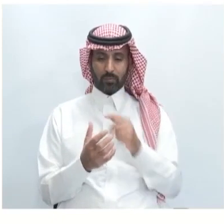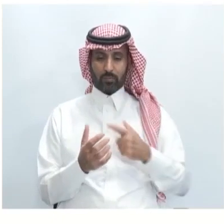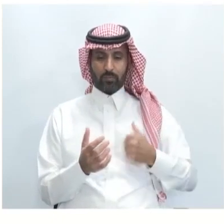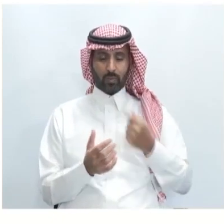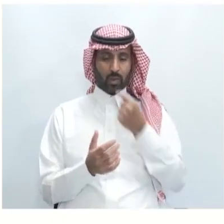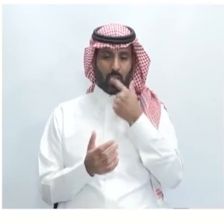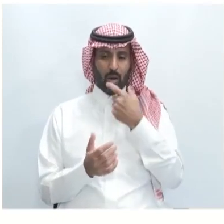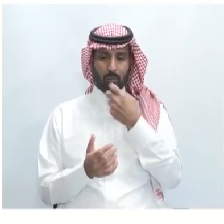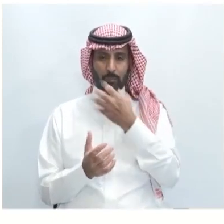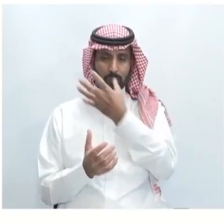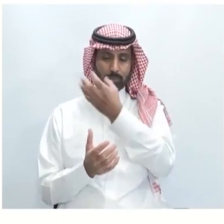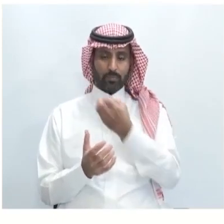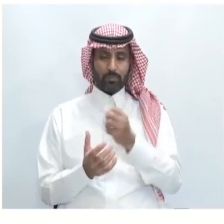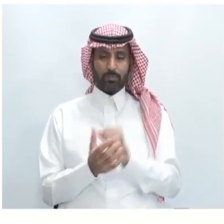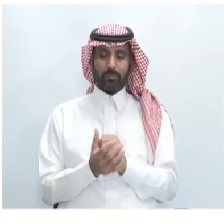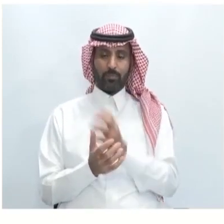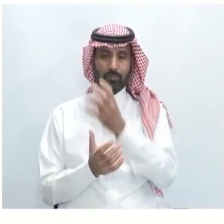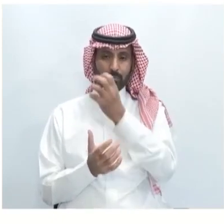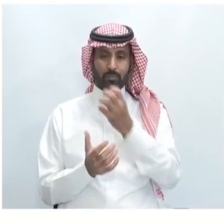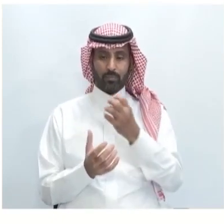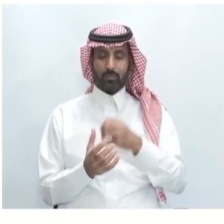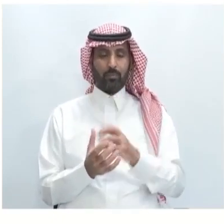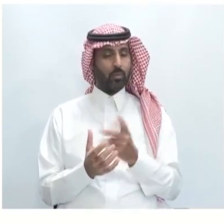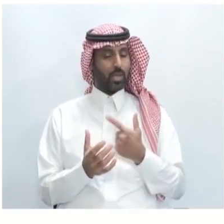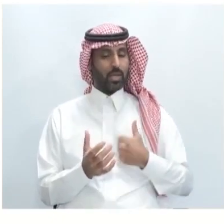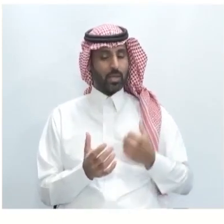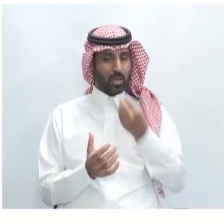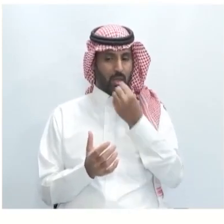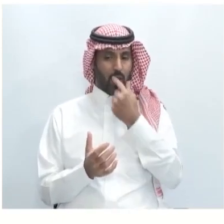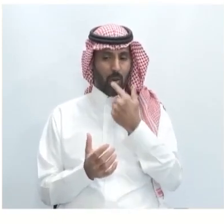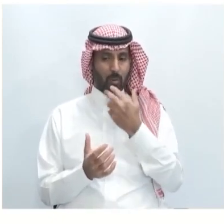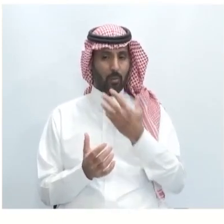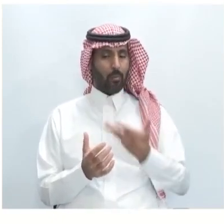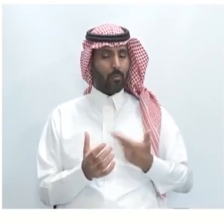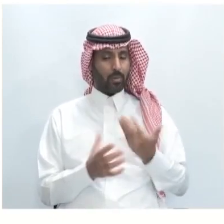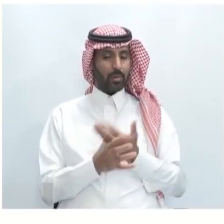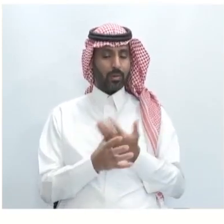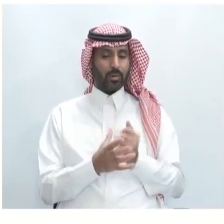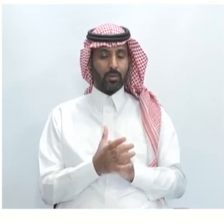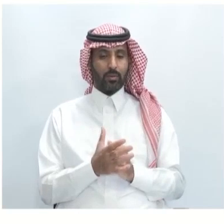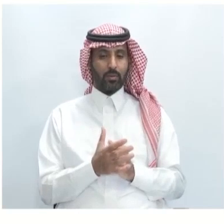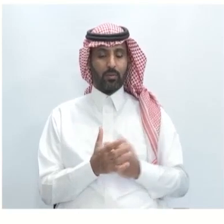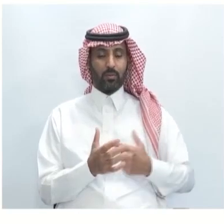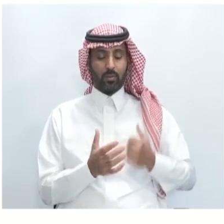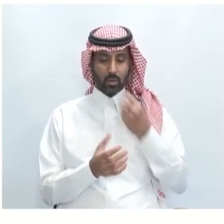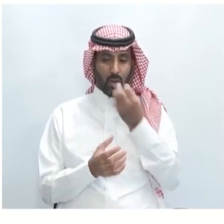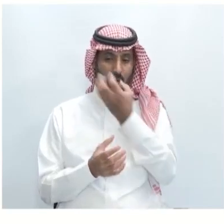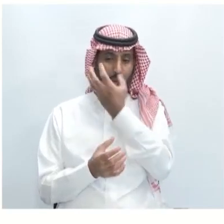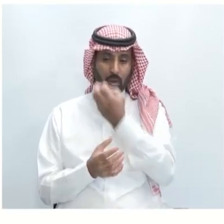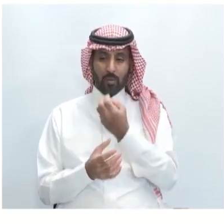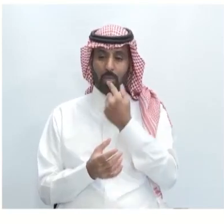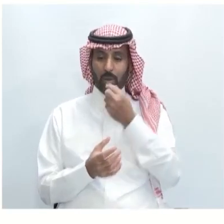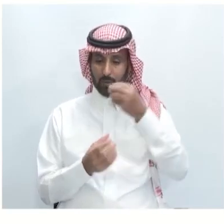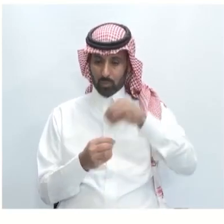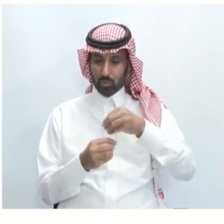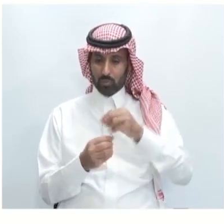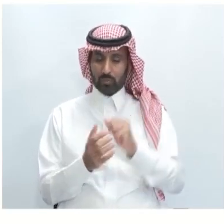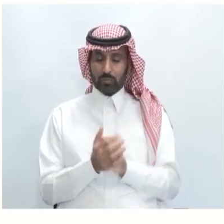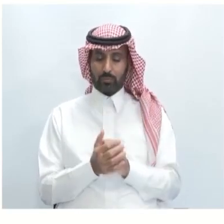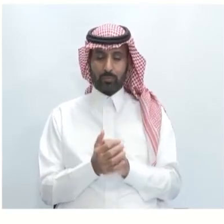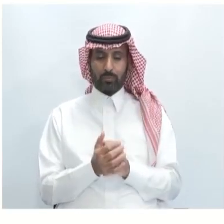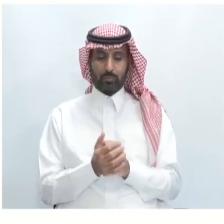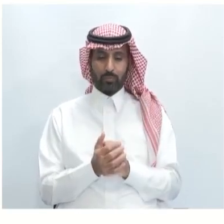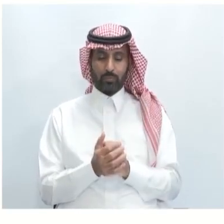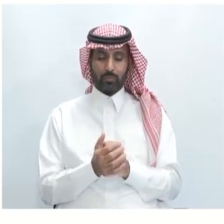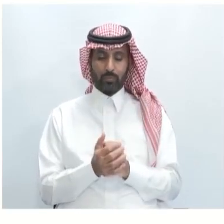بسكر الفاكهه لماذا سمي بسكر الفاكهه لانه يوجد فيه الفواكه الان